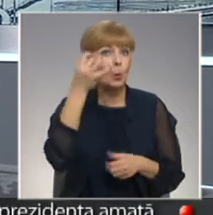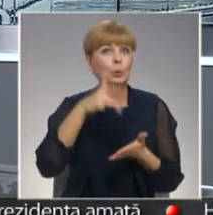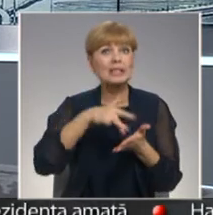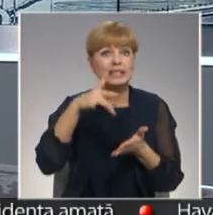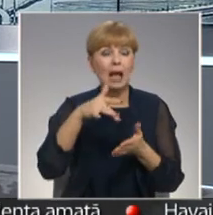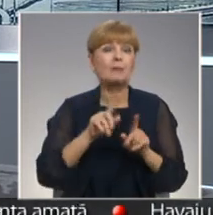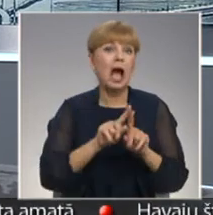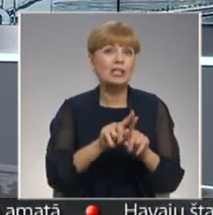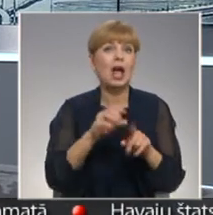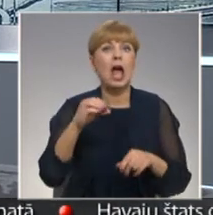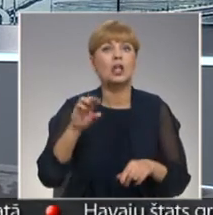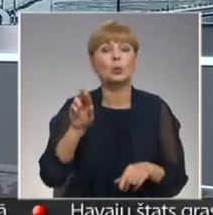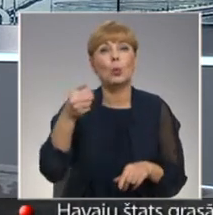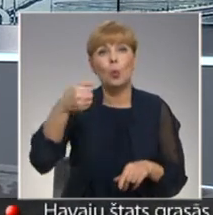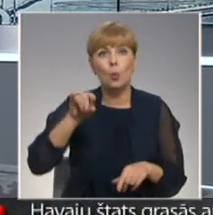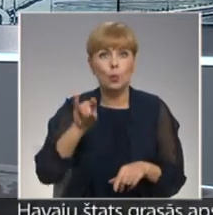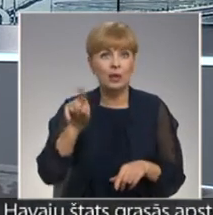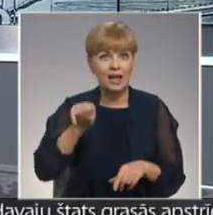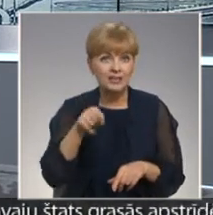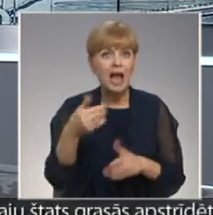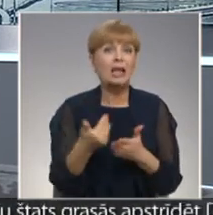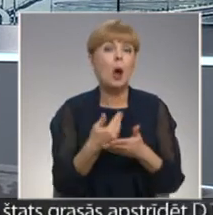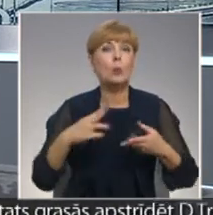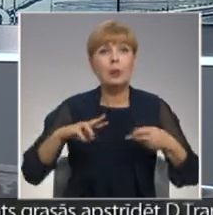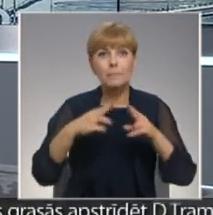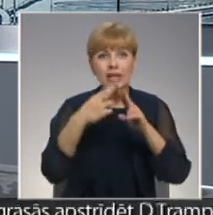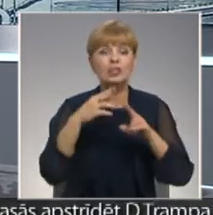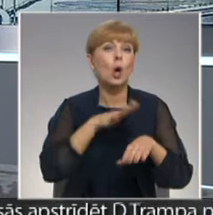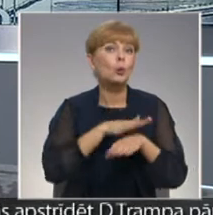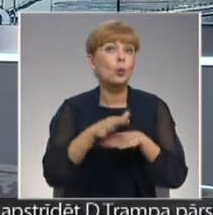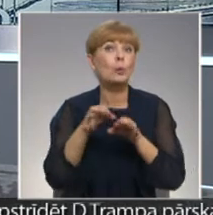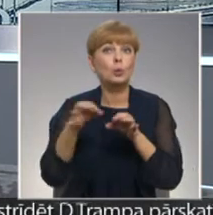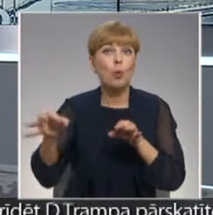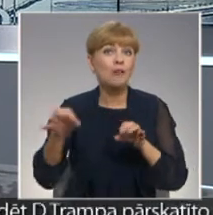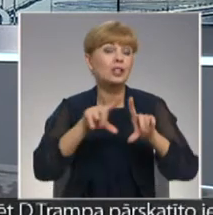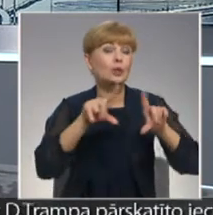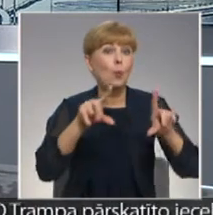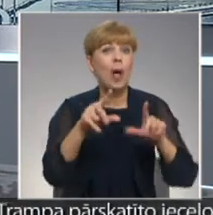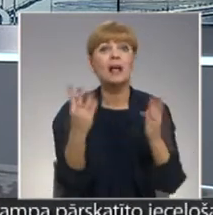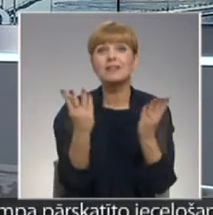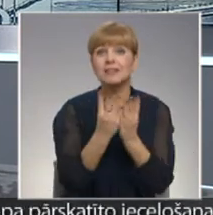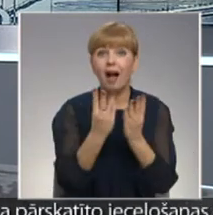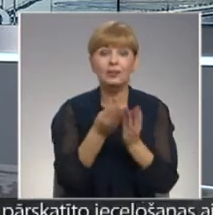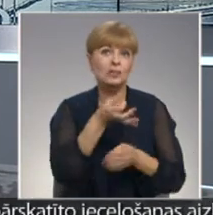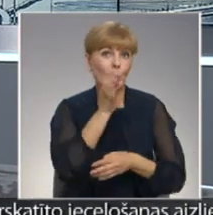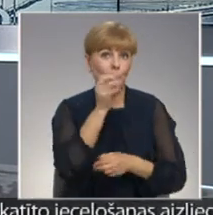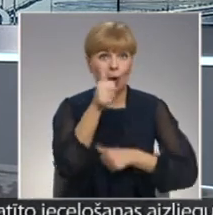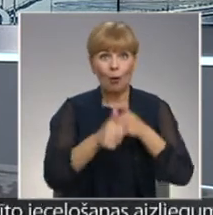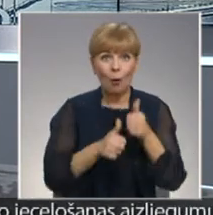skolas skatos runas konkurss. Pagaidām gan konkurence vēl ir neliela uzveduma grupā, bet individuālo dalībnieku skaits jau